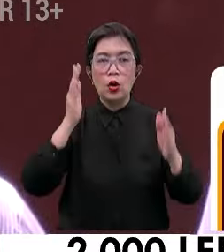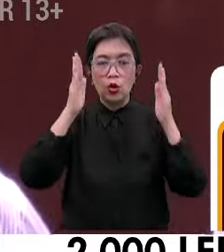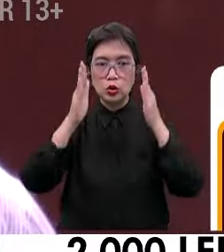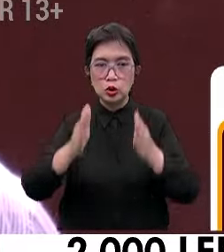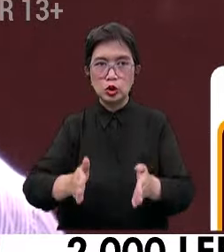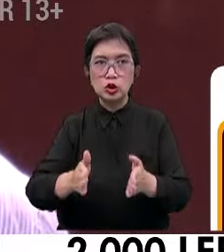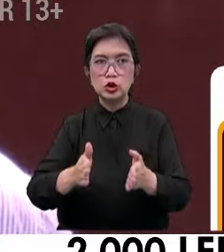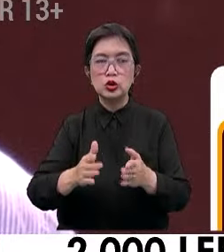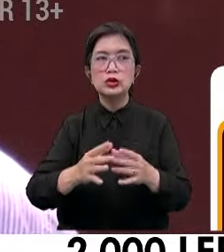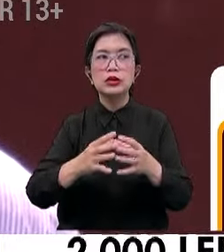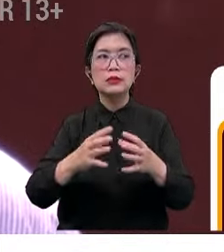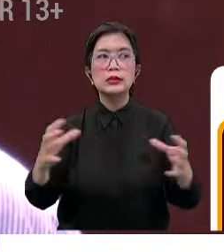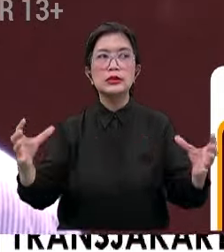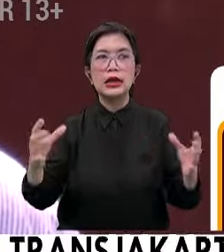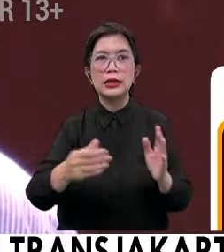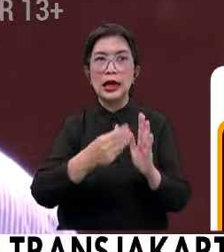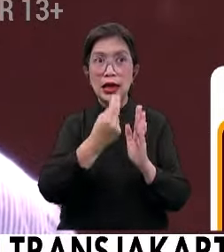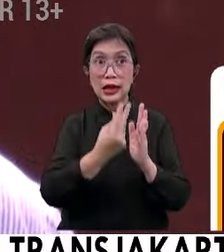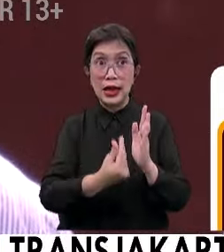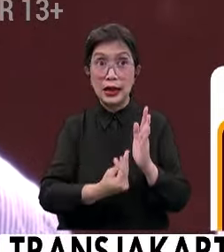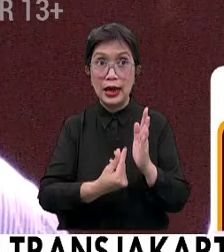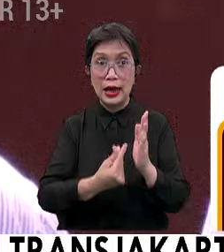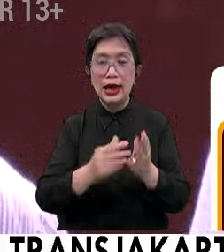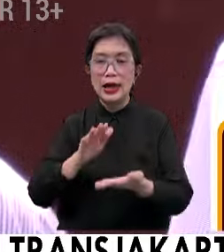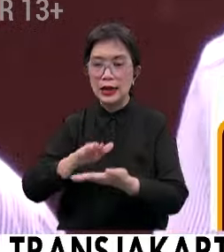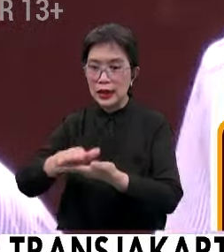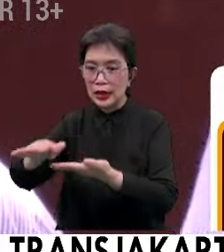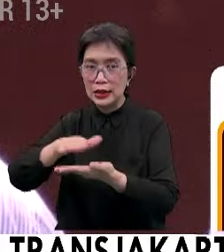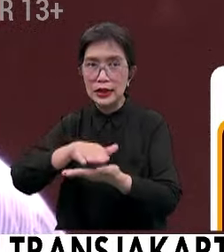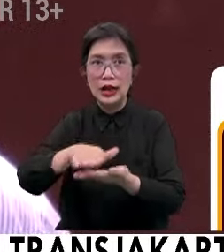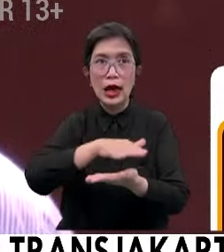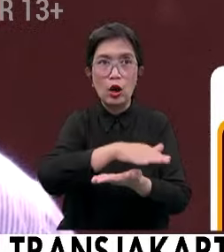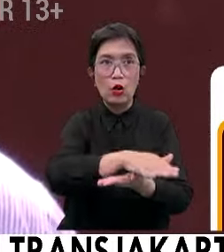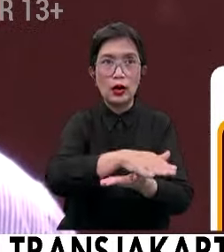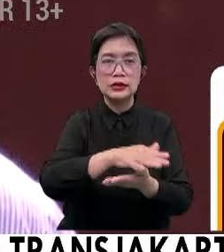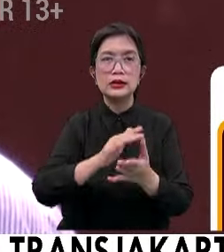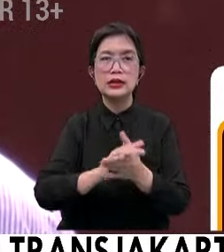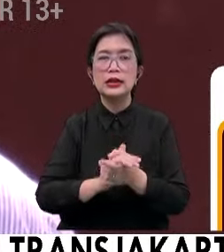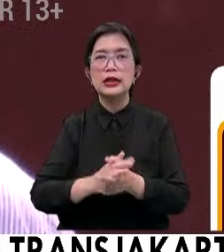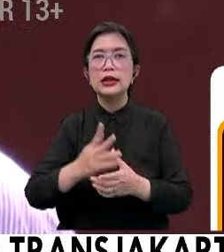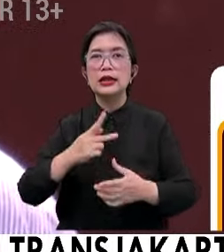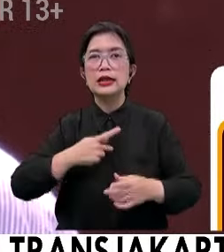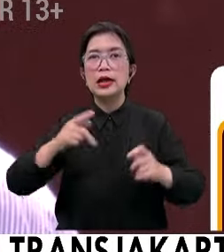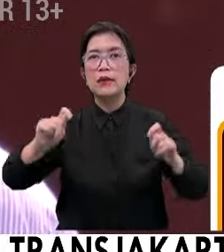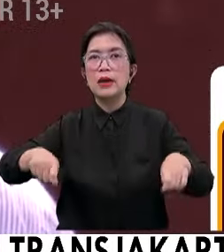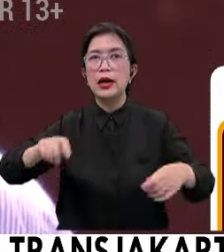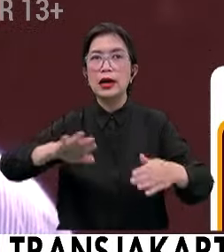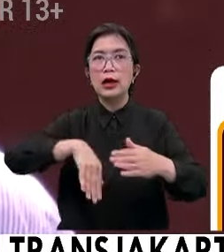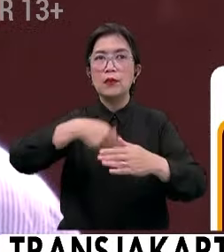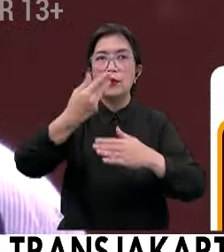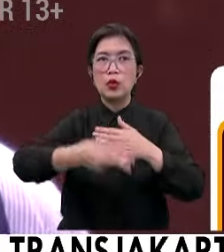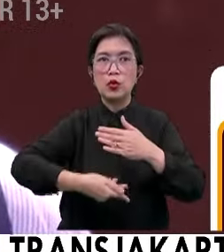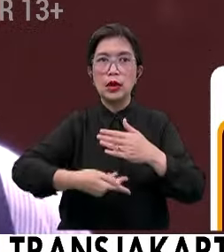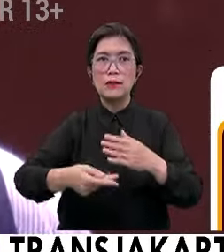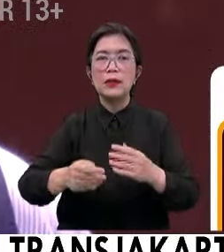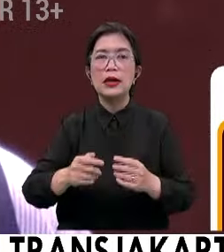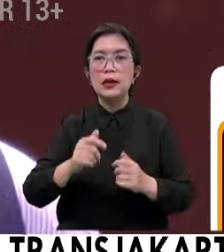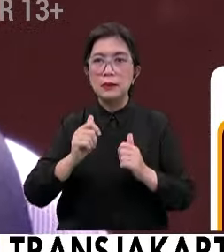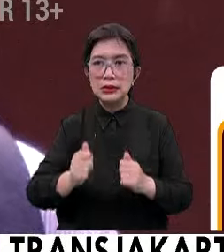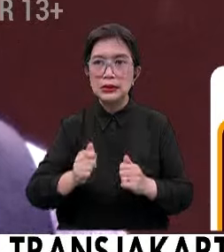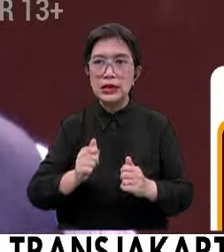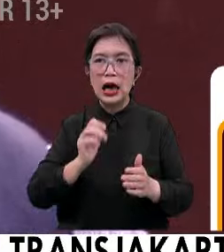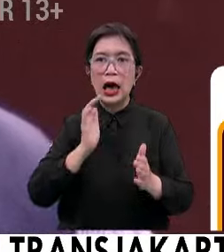besarnya dana yang dialokasikan. Kita gunakan program yang menyentuh langsung